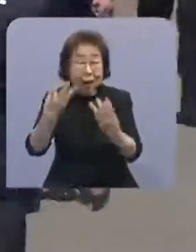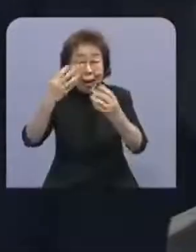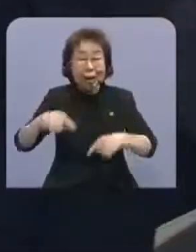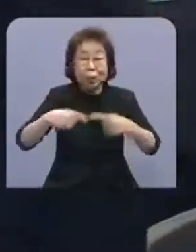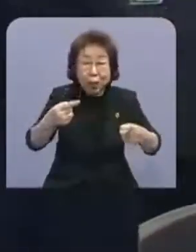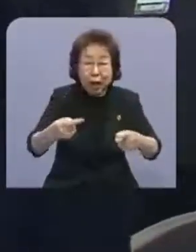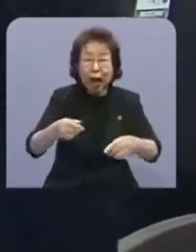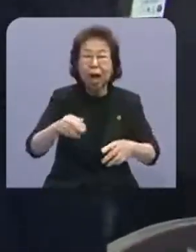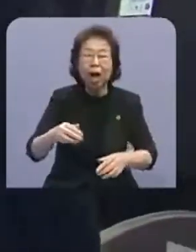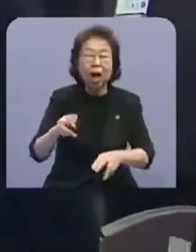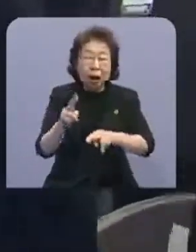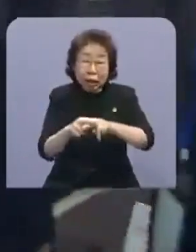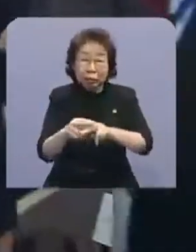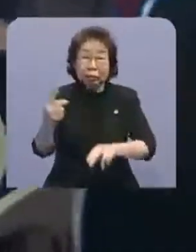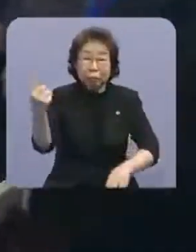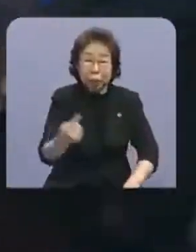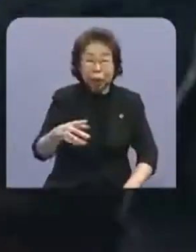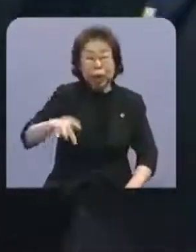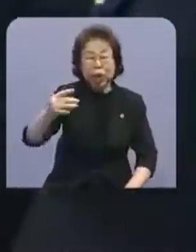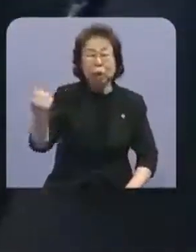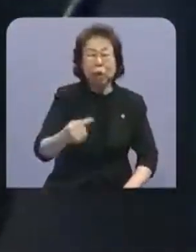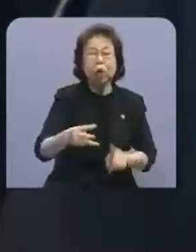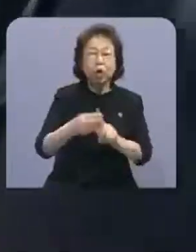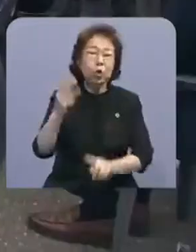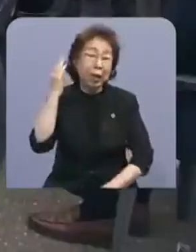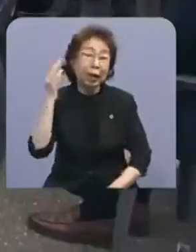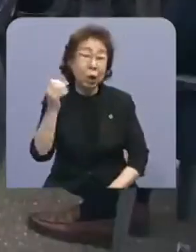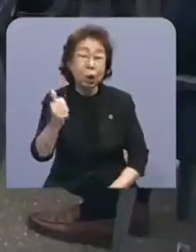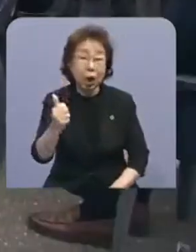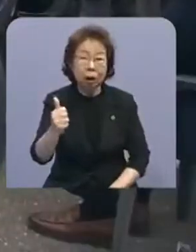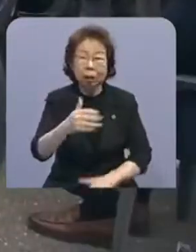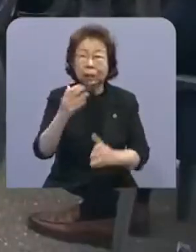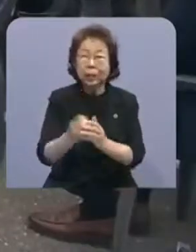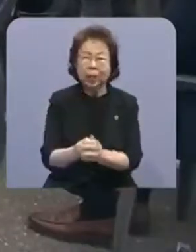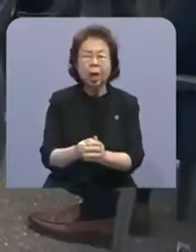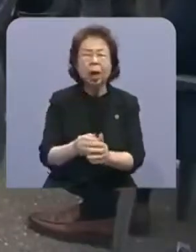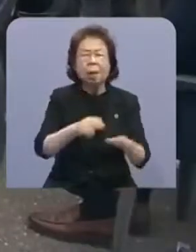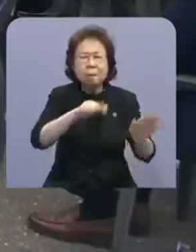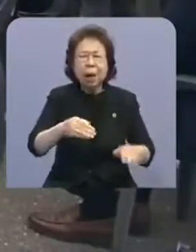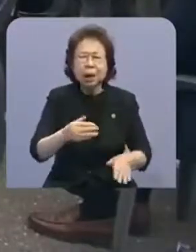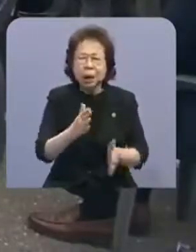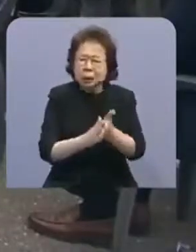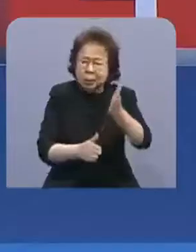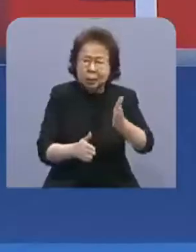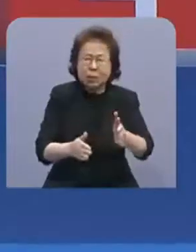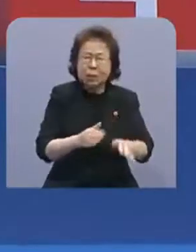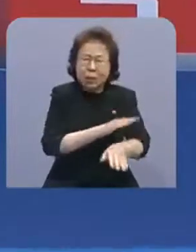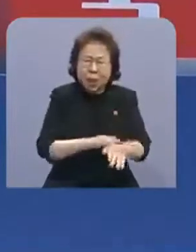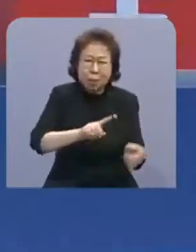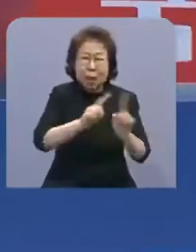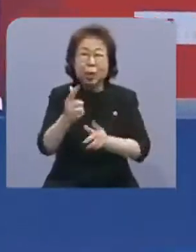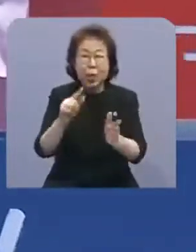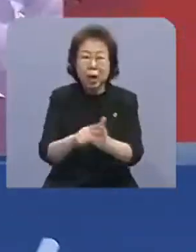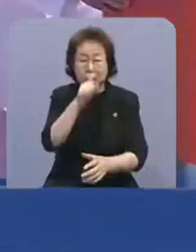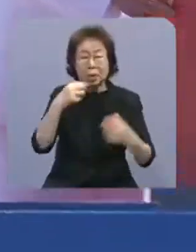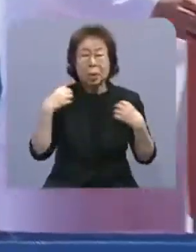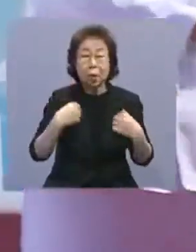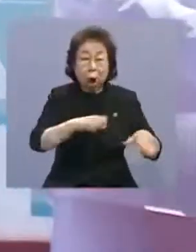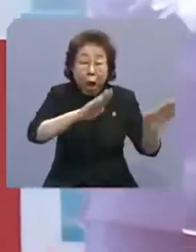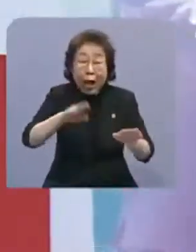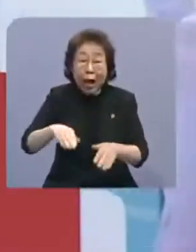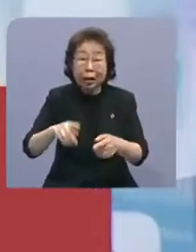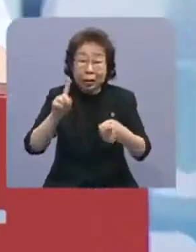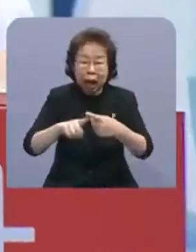위해 취임 후 처음으로 부산을 찾은 윤석열 대통령은 신해양강국으로 재도약하겠다는 정부의 해양수산